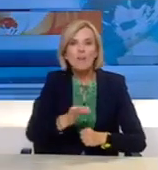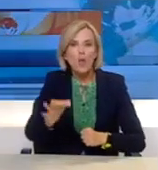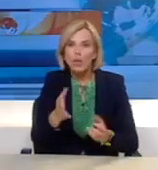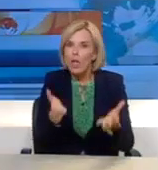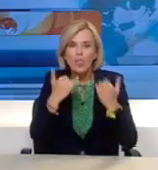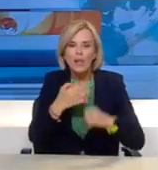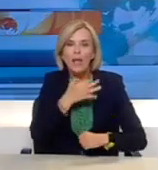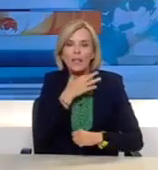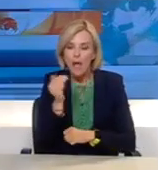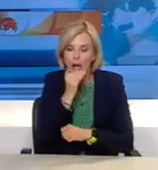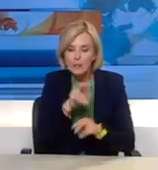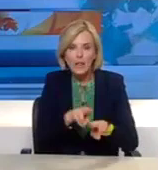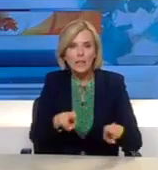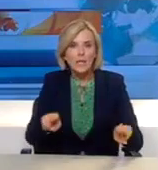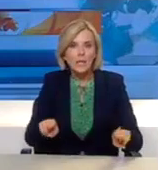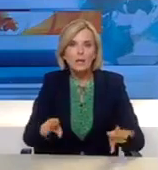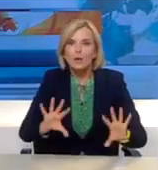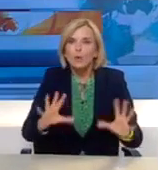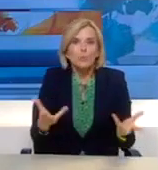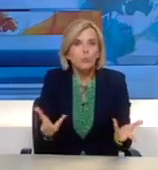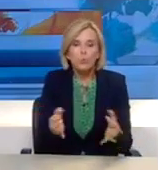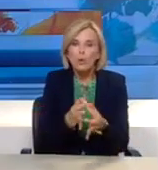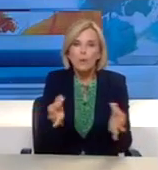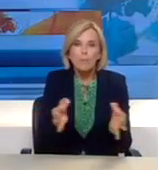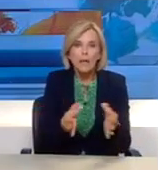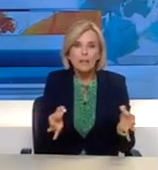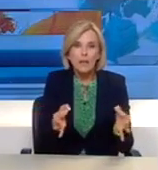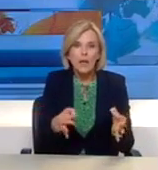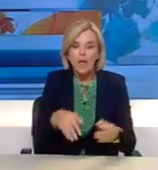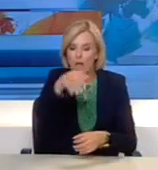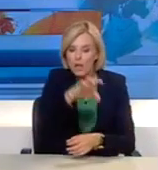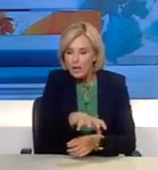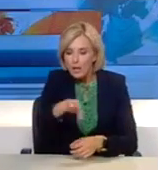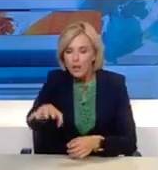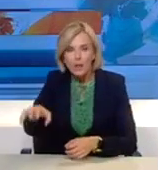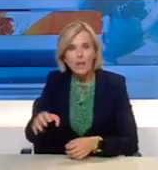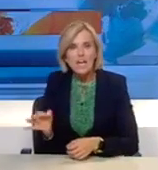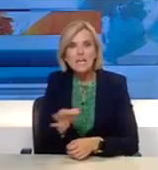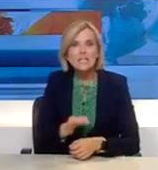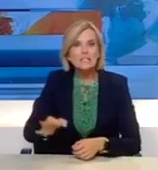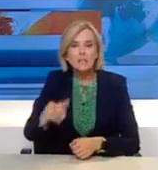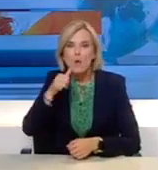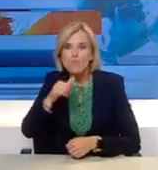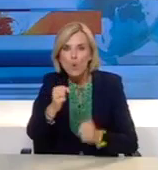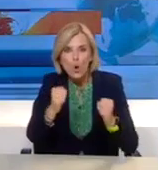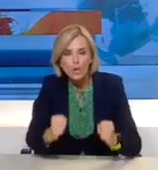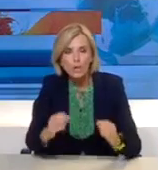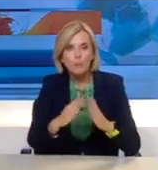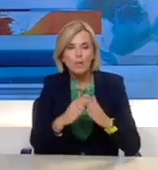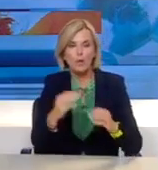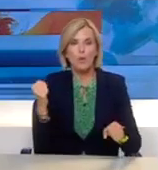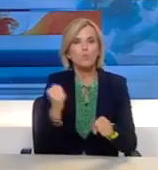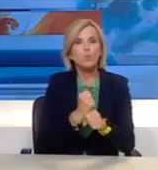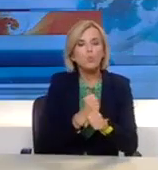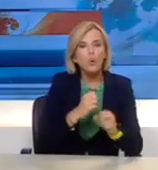ΜΕΘ. Τι μέτρα θα πάρει η κυβέρνηση για την προστασία των μόνιμων κατοίκων, των εργαζόμενων στον κλάδο και των τουριστών? Θα